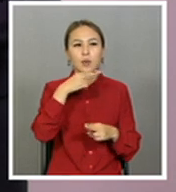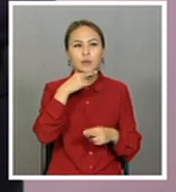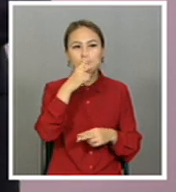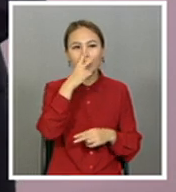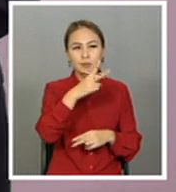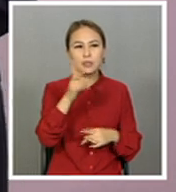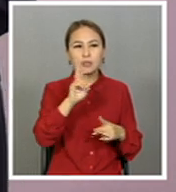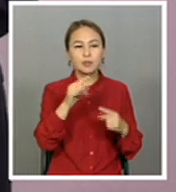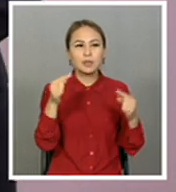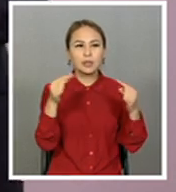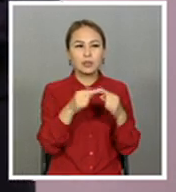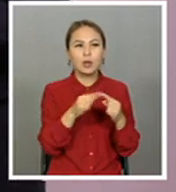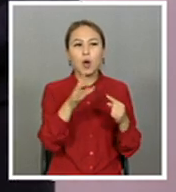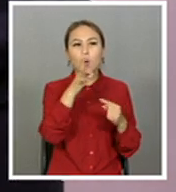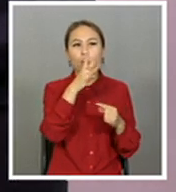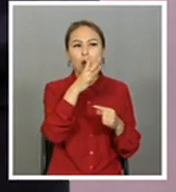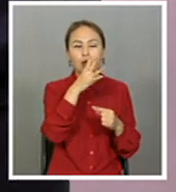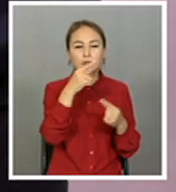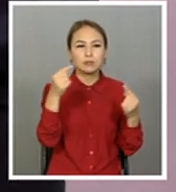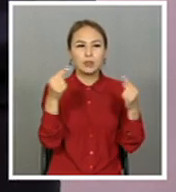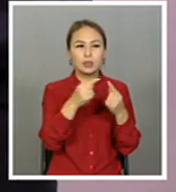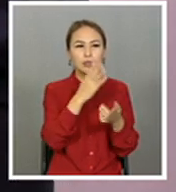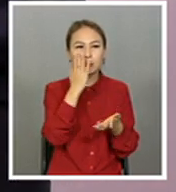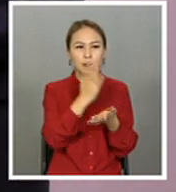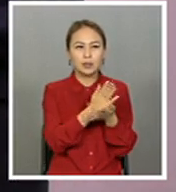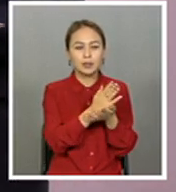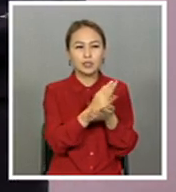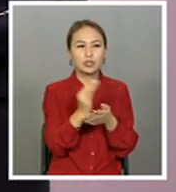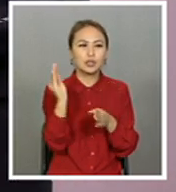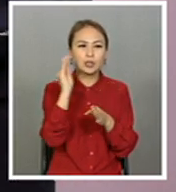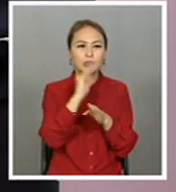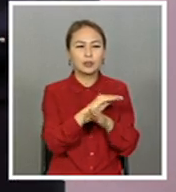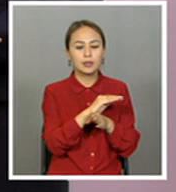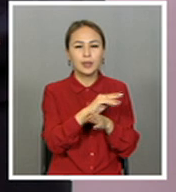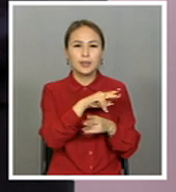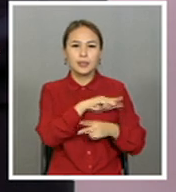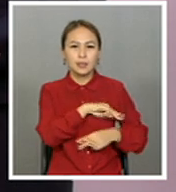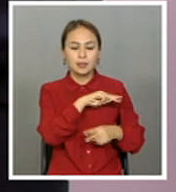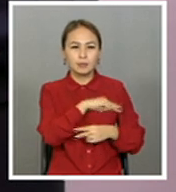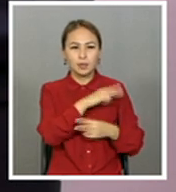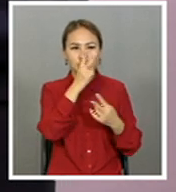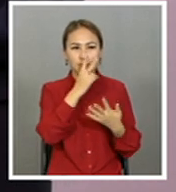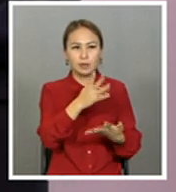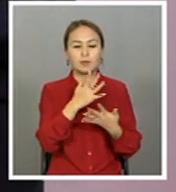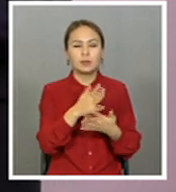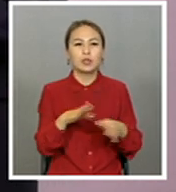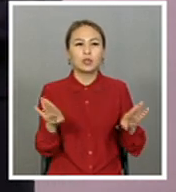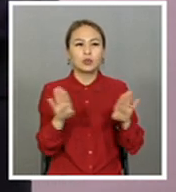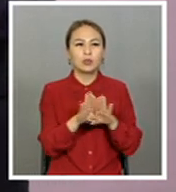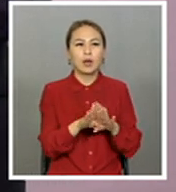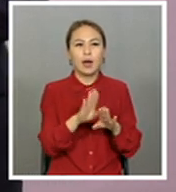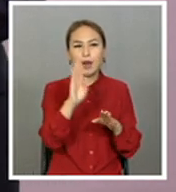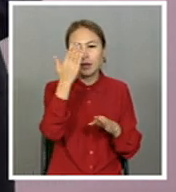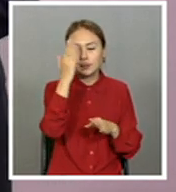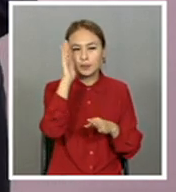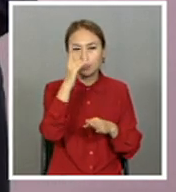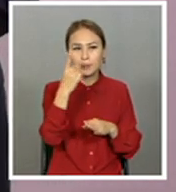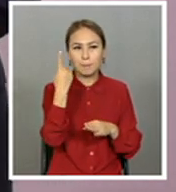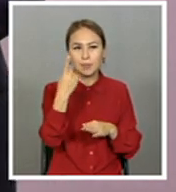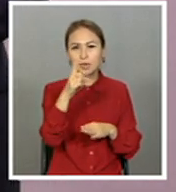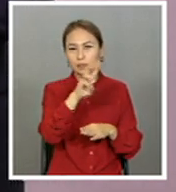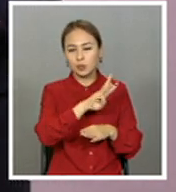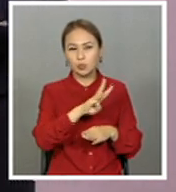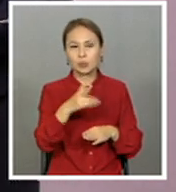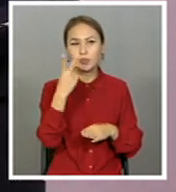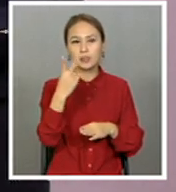белгілі? Уақыт белгілі, және еңбек өнімділігі белгілі, яғни айнаның 1 минутта